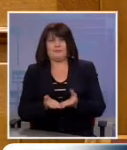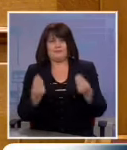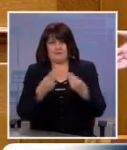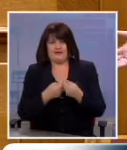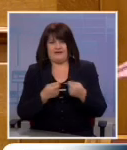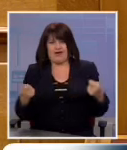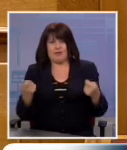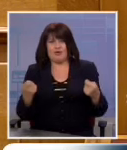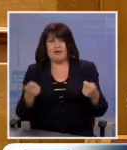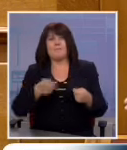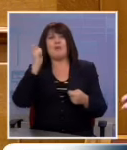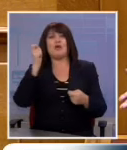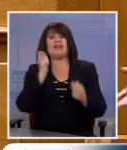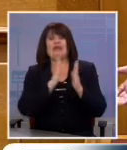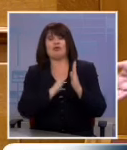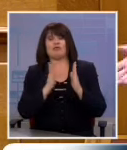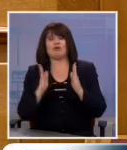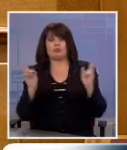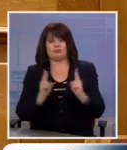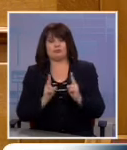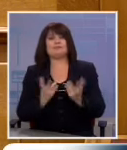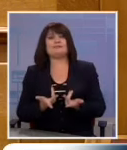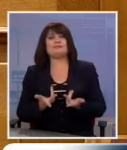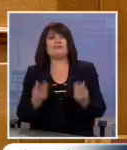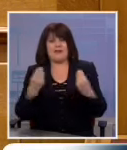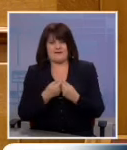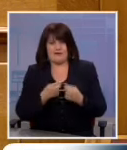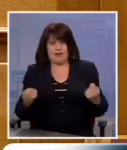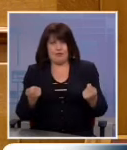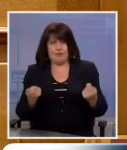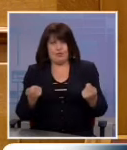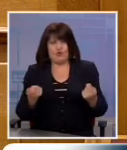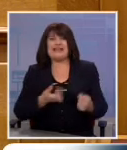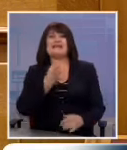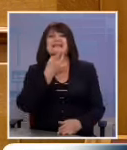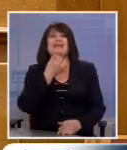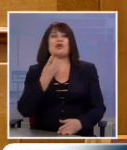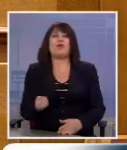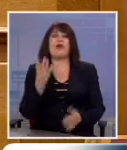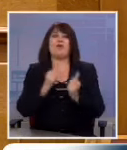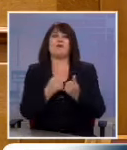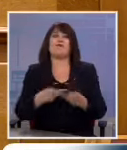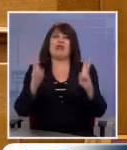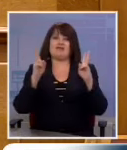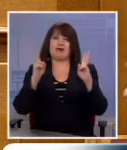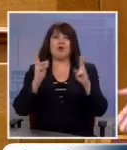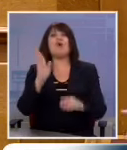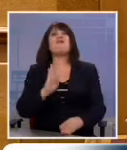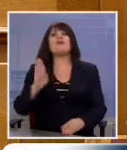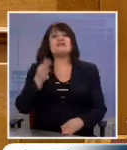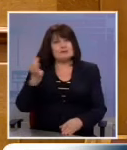εφαρμόσετε περιοριστικές πολιτικές, για να εφαρμόσετε και να ασκήσετε τον σκληρό νεοφιλελευθερισμό που είναι ο κύριος Βίτσας που